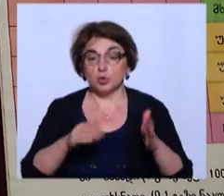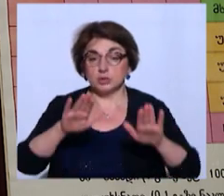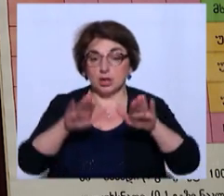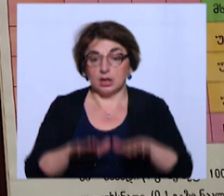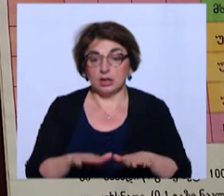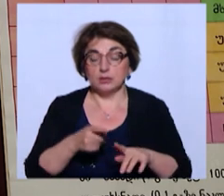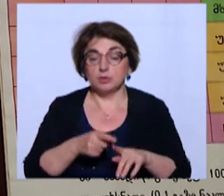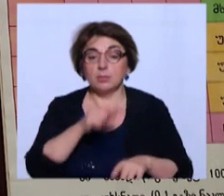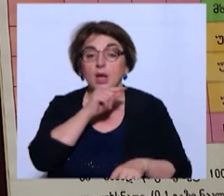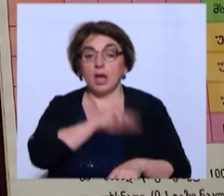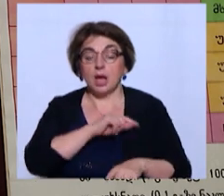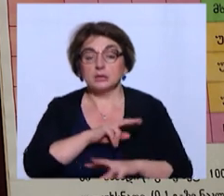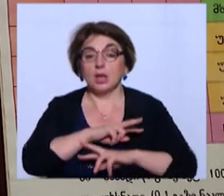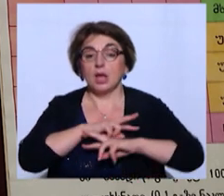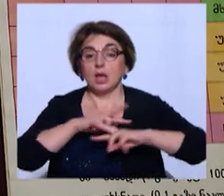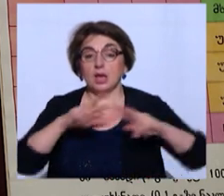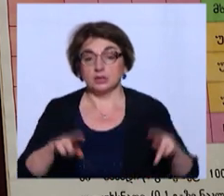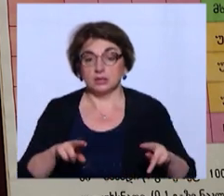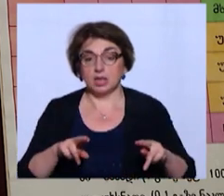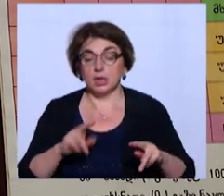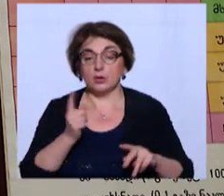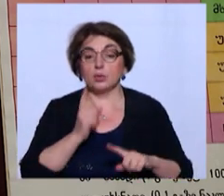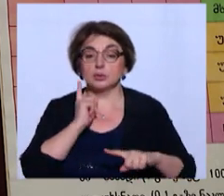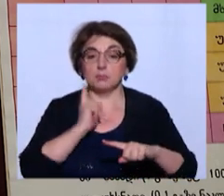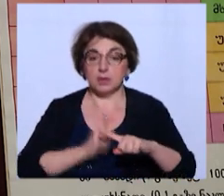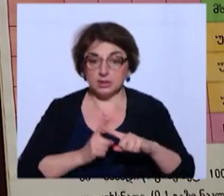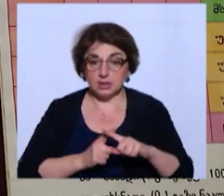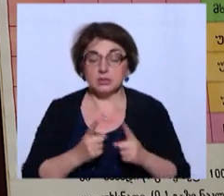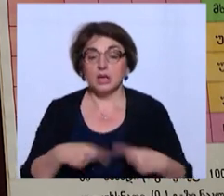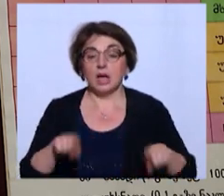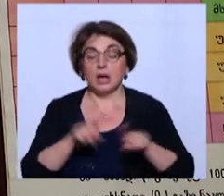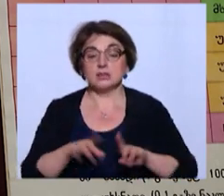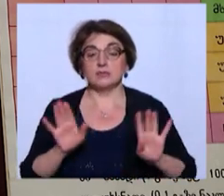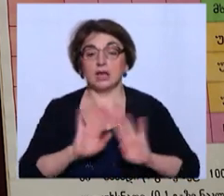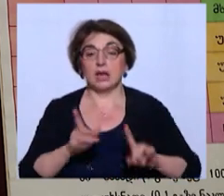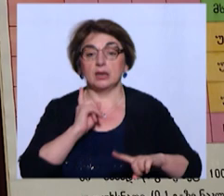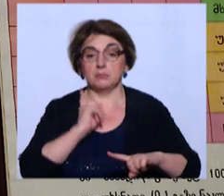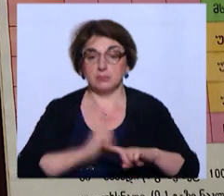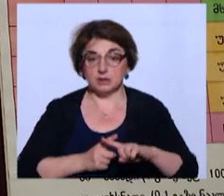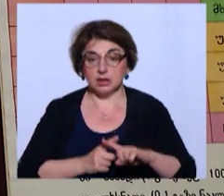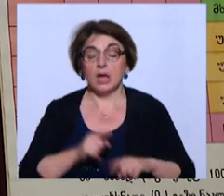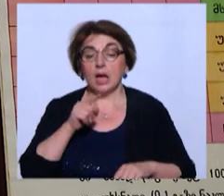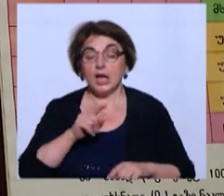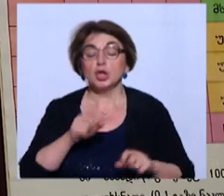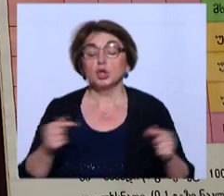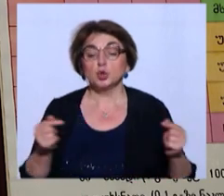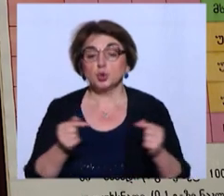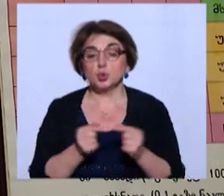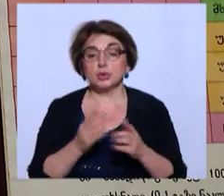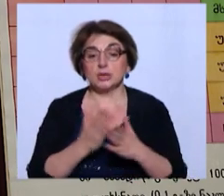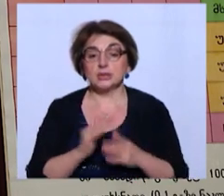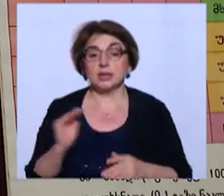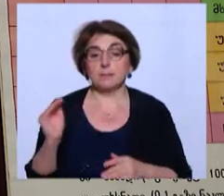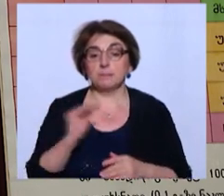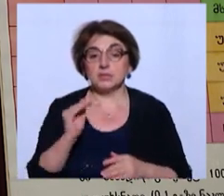ანუ ახასიათებთ თვისებები როგორც მეტალების, ასევე არამეტალების. სწორედ ფიზიკური თვისებები უდევს საფუძვლად ელემენტთა